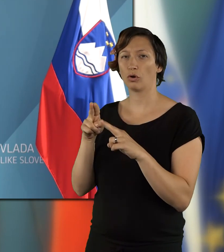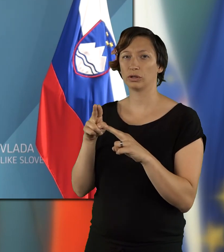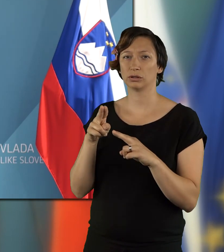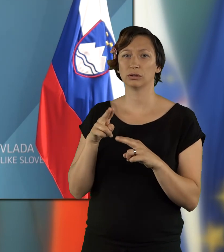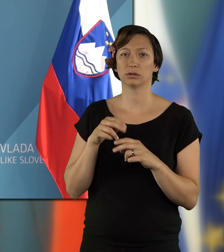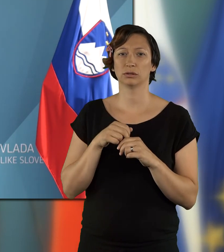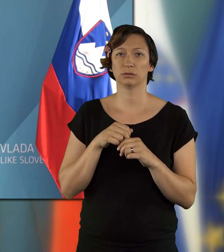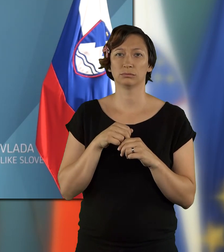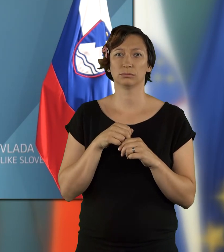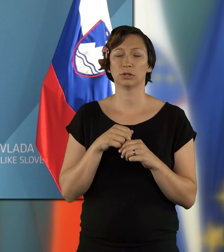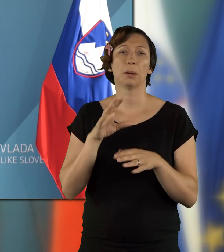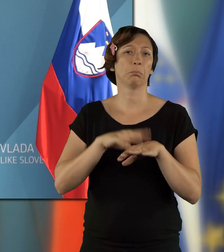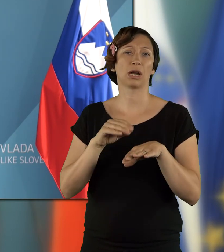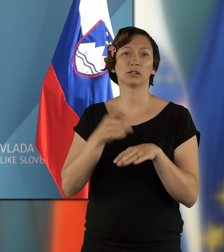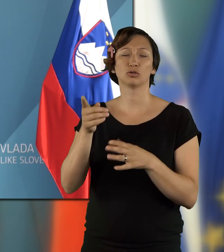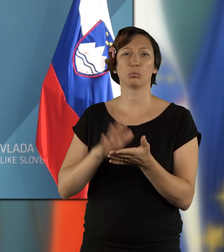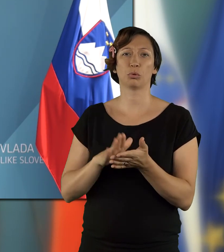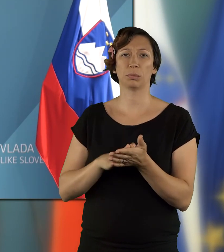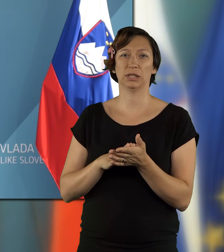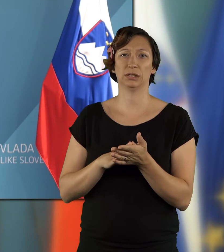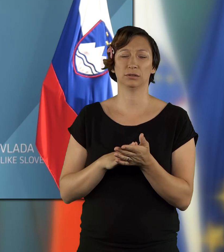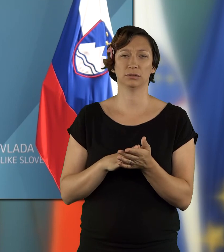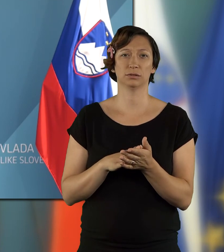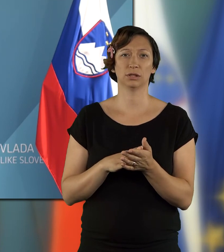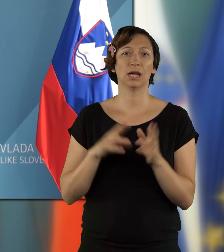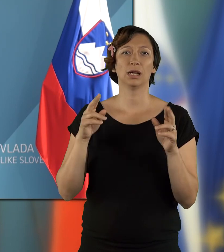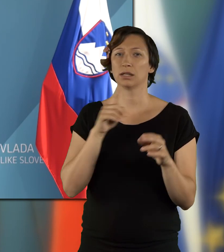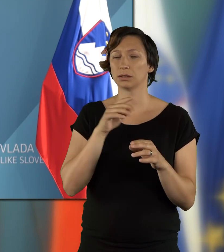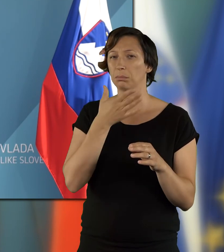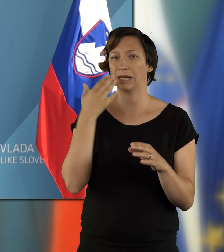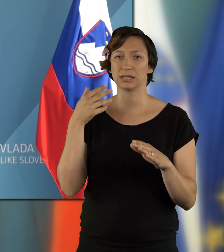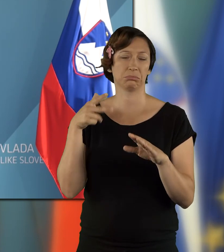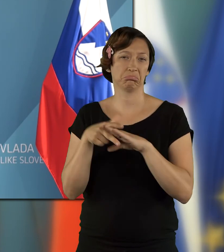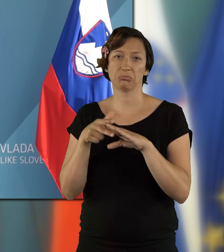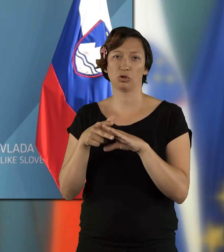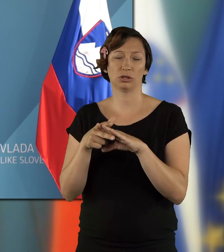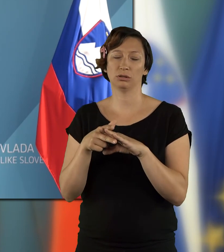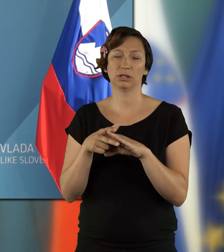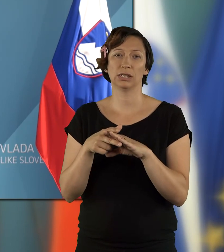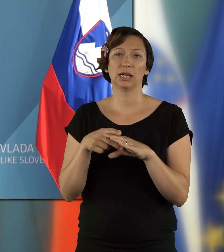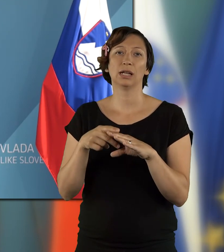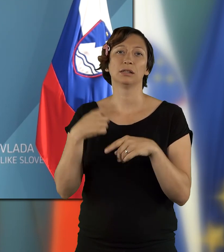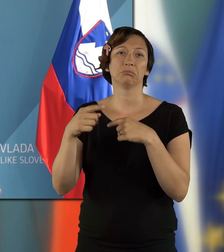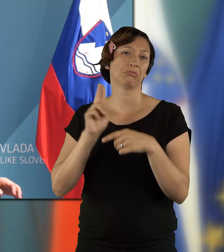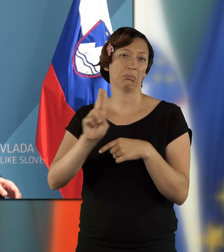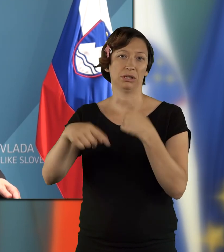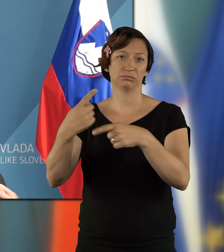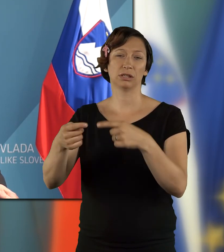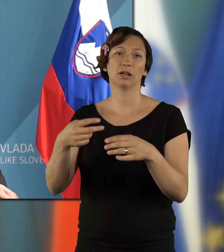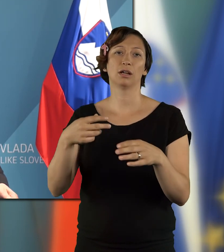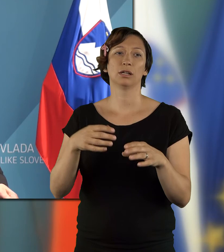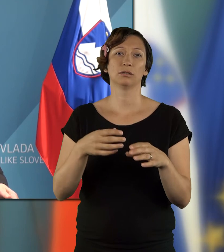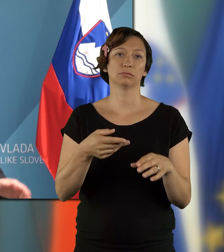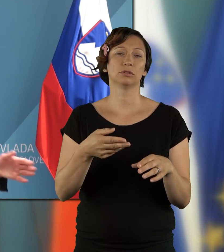Za državo, Praktično to pomeni, da se nemoteno naprej izvršujejo tiste obveznosti, ki so že